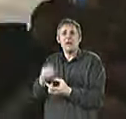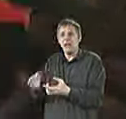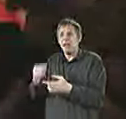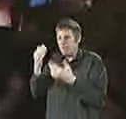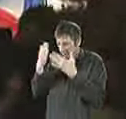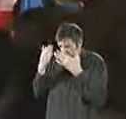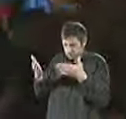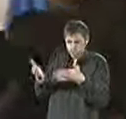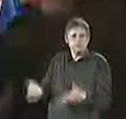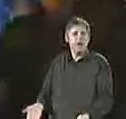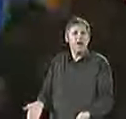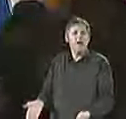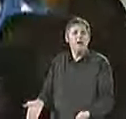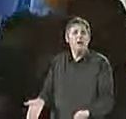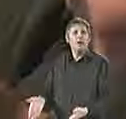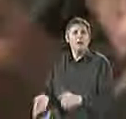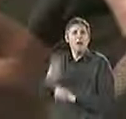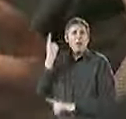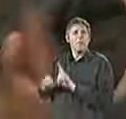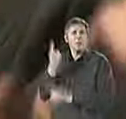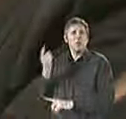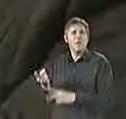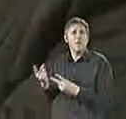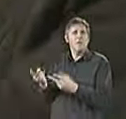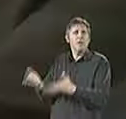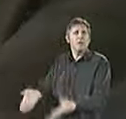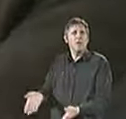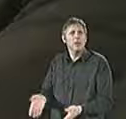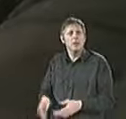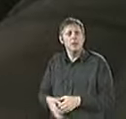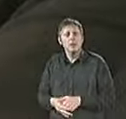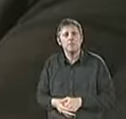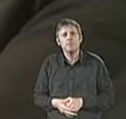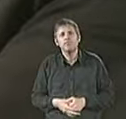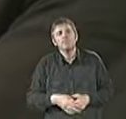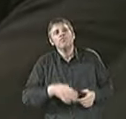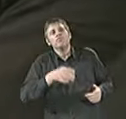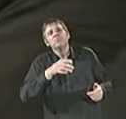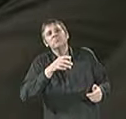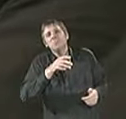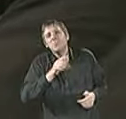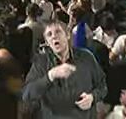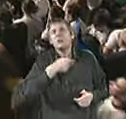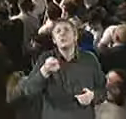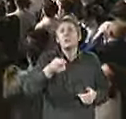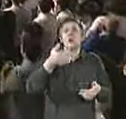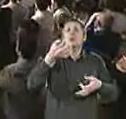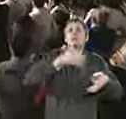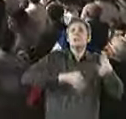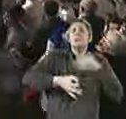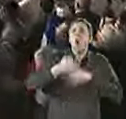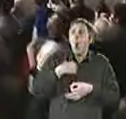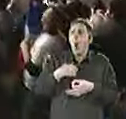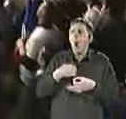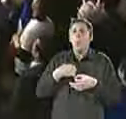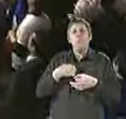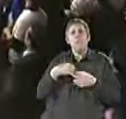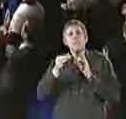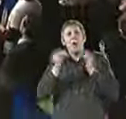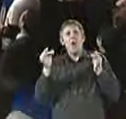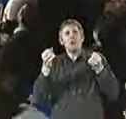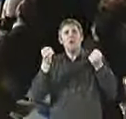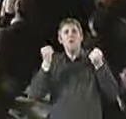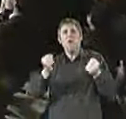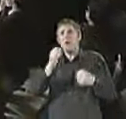Alors je sais, on va sans doute dire que je tiens des propos forts